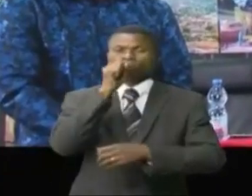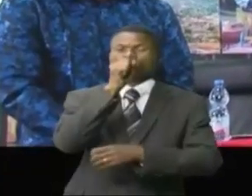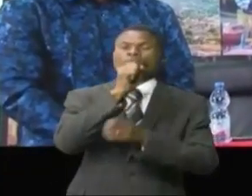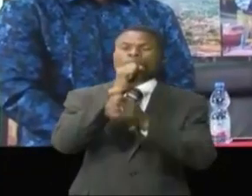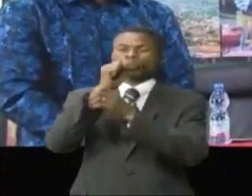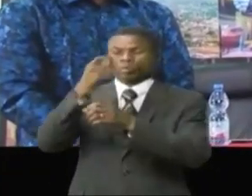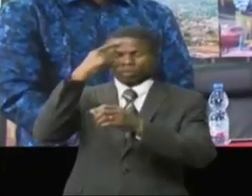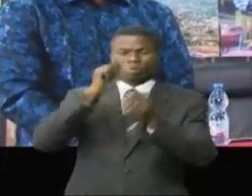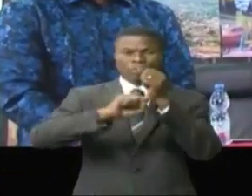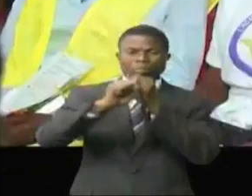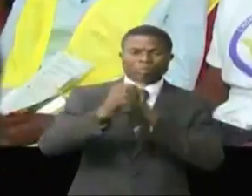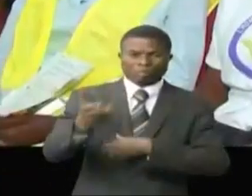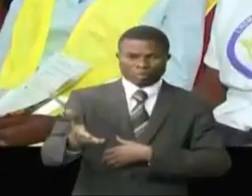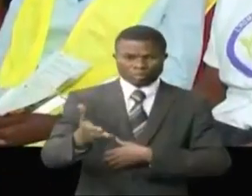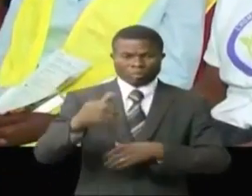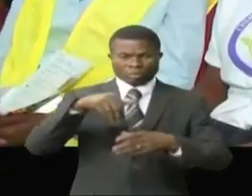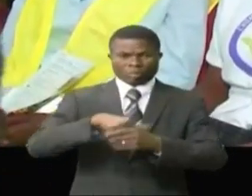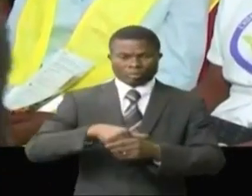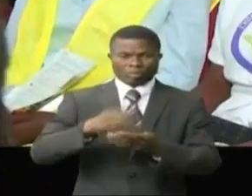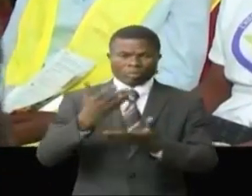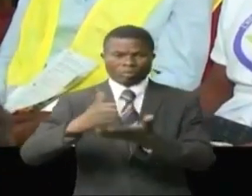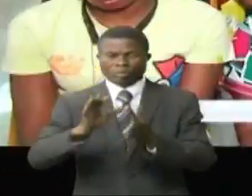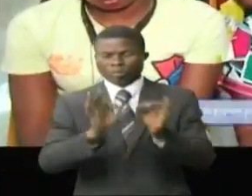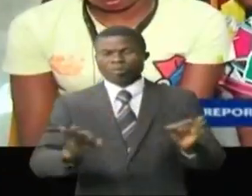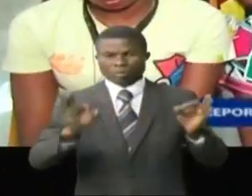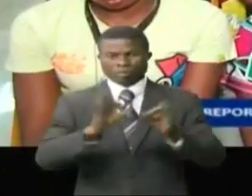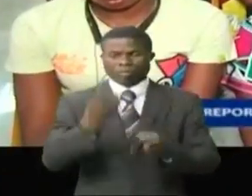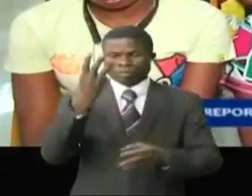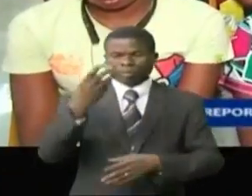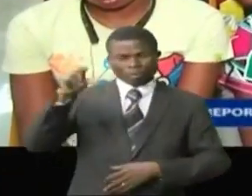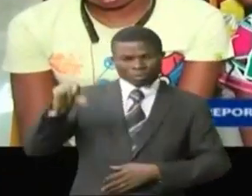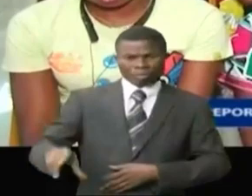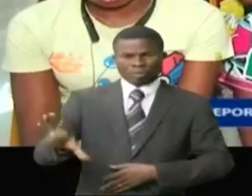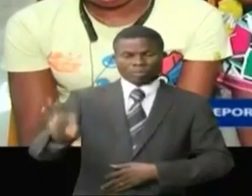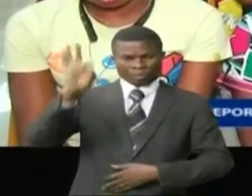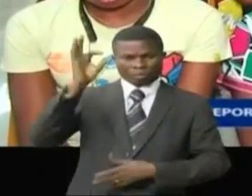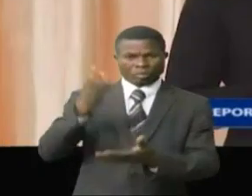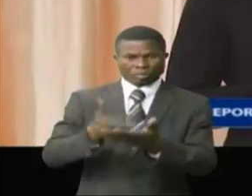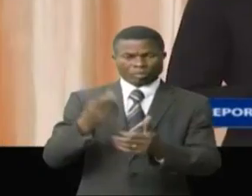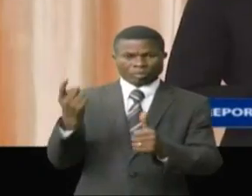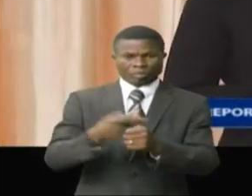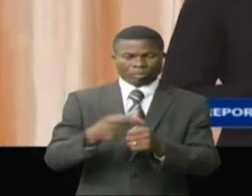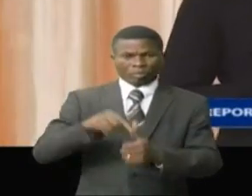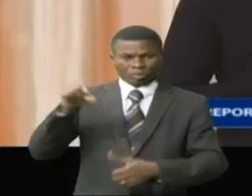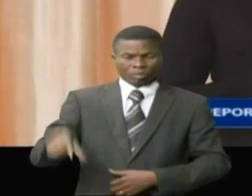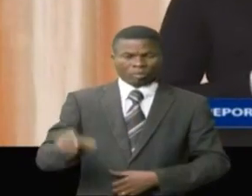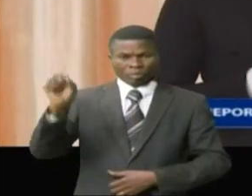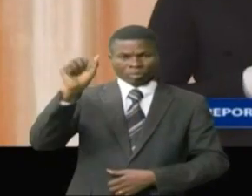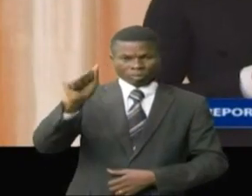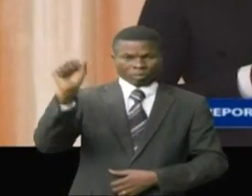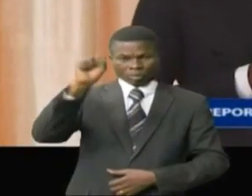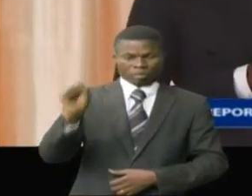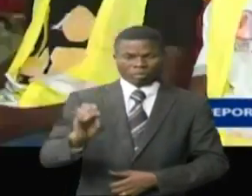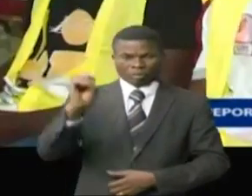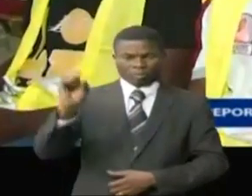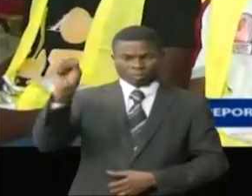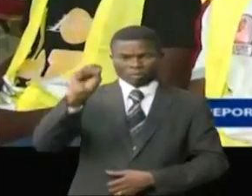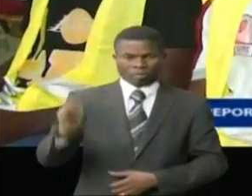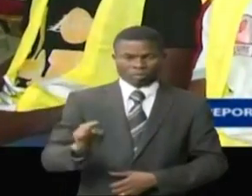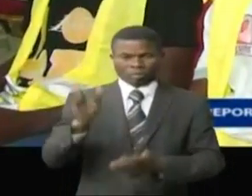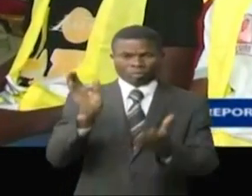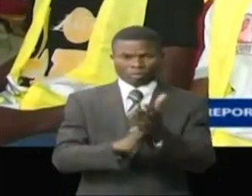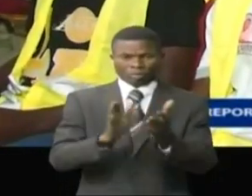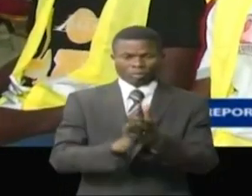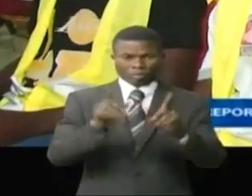la sensibilisation. Dans cette phase pilote, trois quartiers sont concernés, à savoir à Sossa, à Kassavougou, de l'école